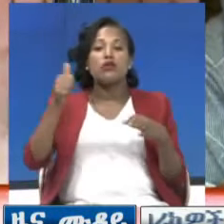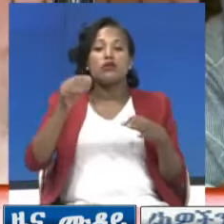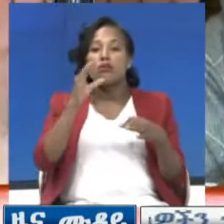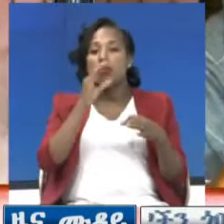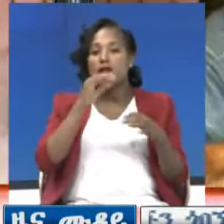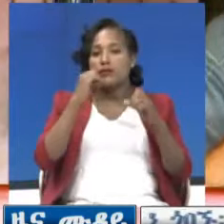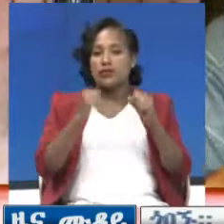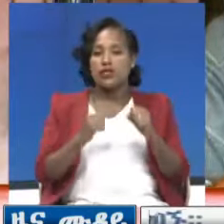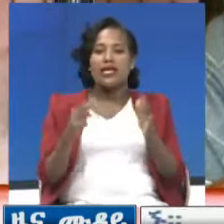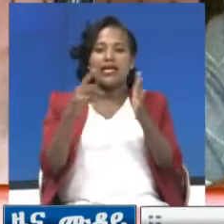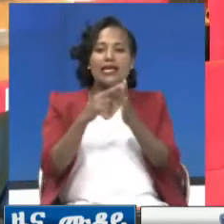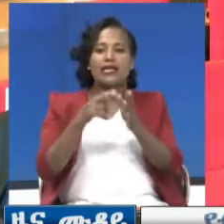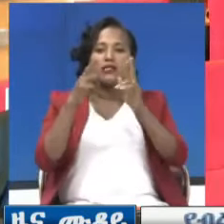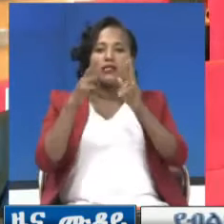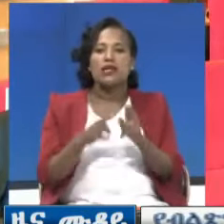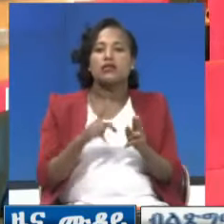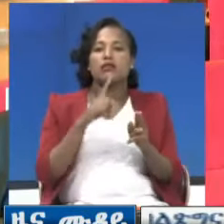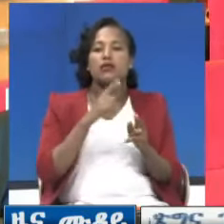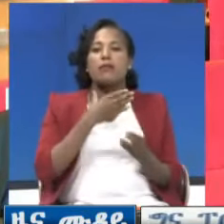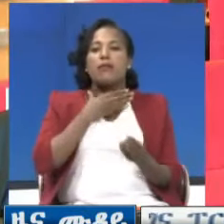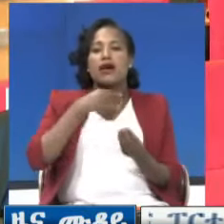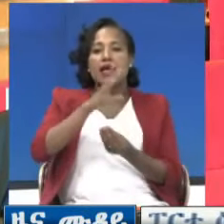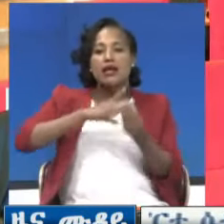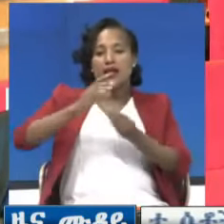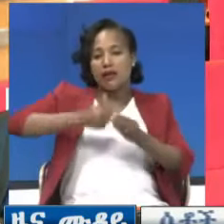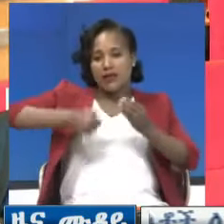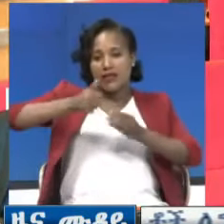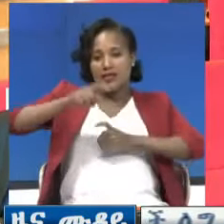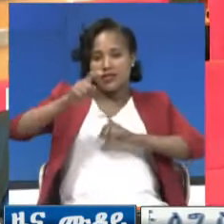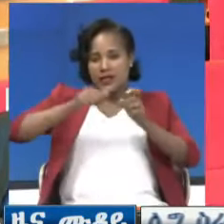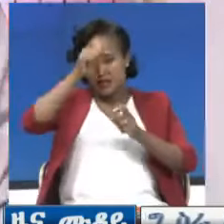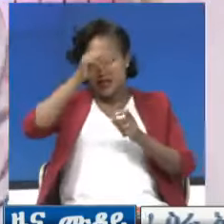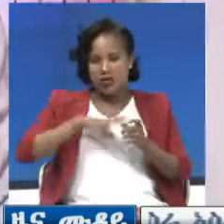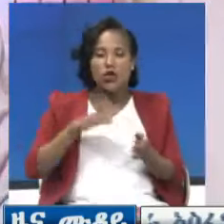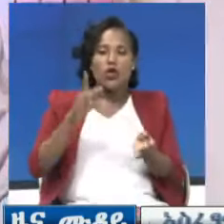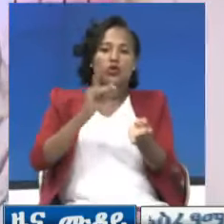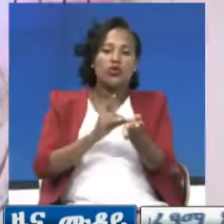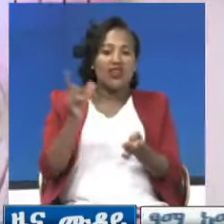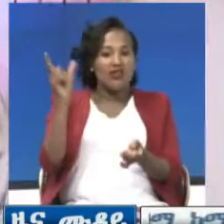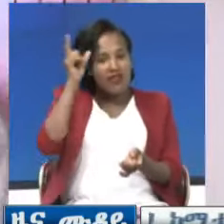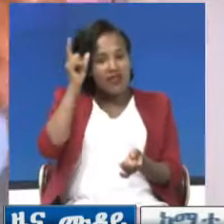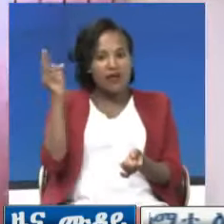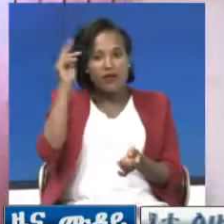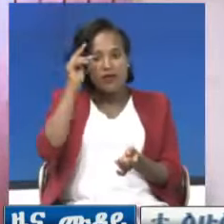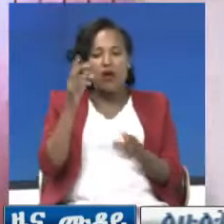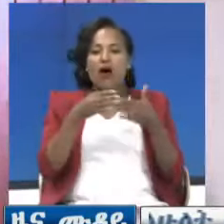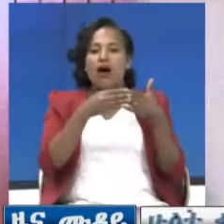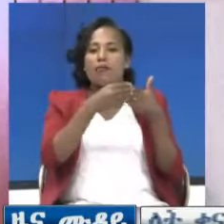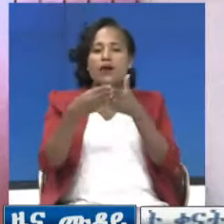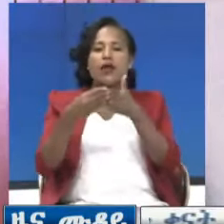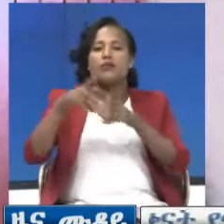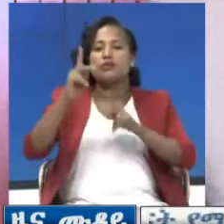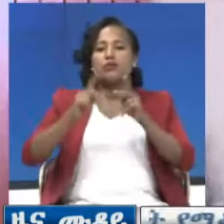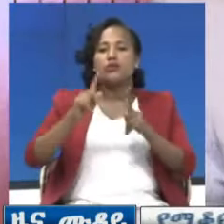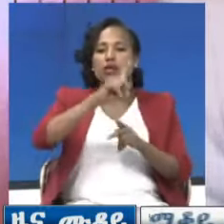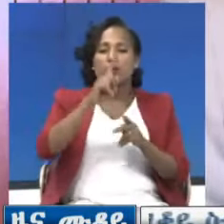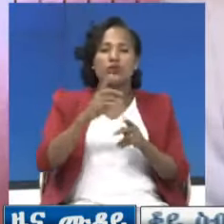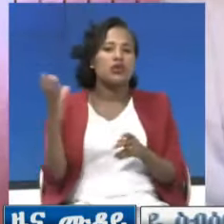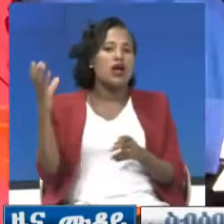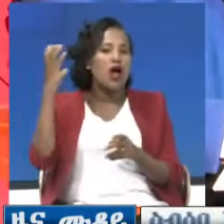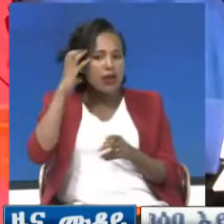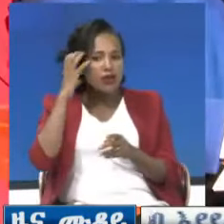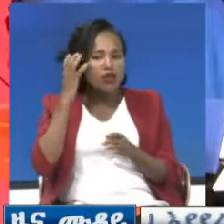የምንችል ህግ ስናስከብር ነው። የአማራ ክልል ምክትል ርዕሰ መስተዳደር ዶክተር ፈንታ ማንደፍረው አመራሩ የህዝብን ጥያቄዎች